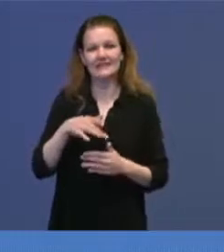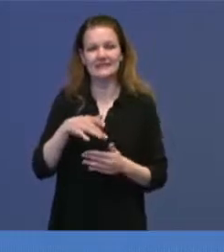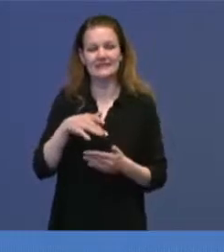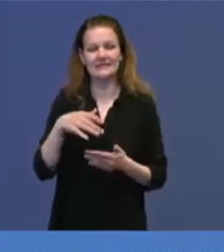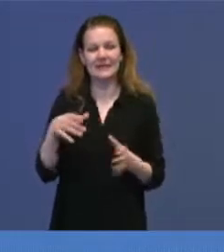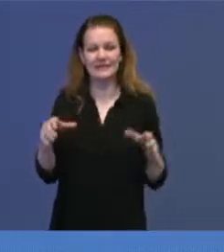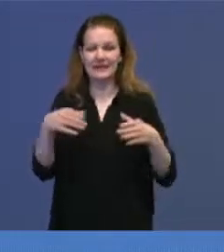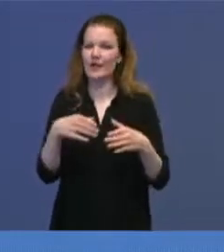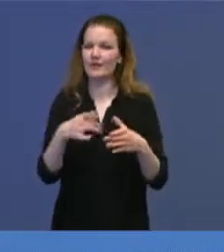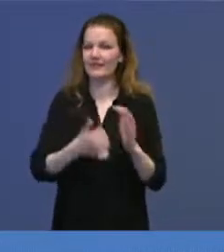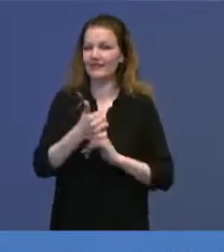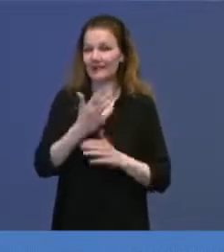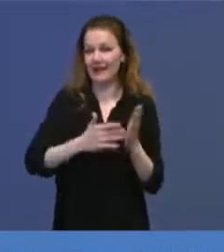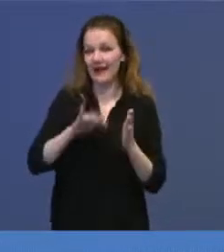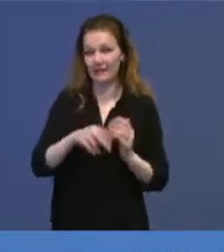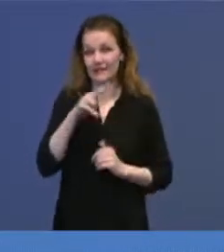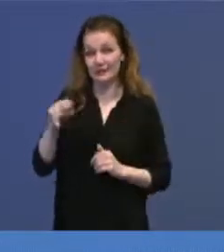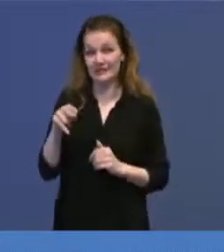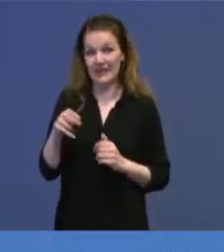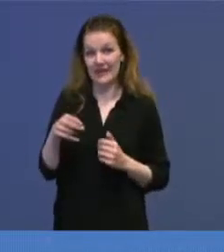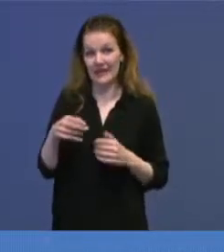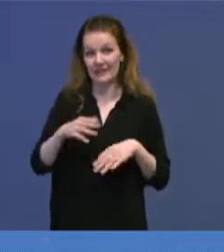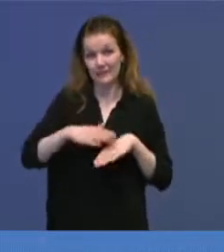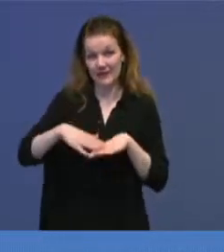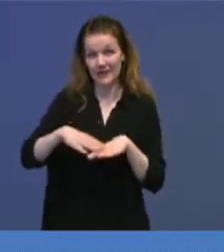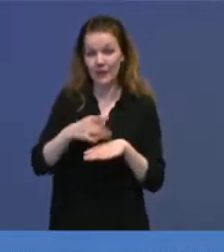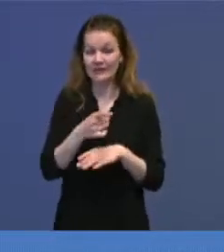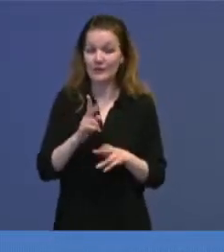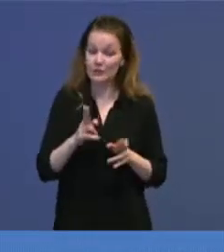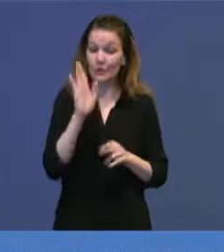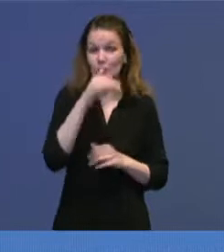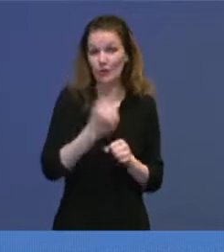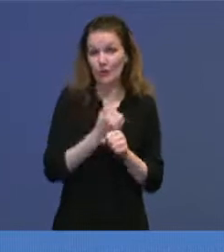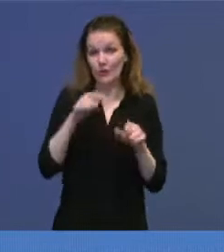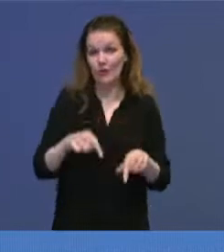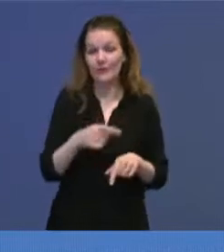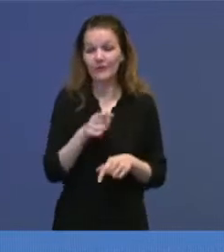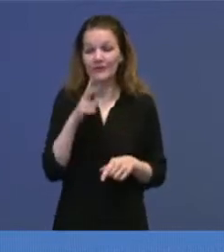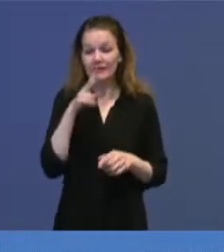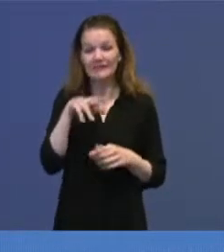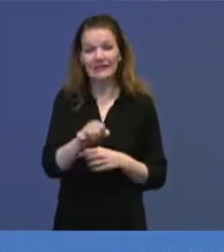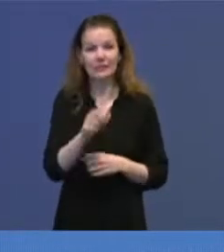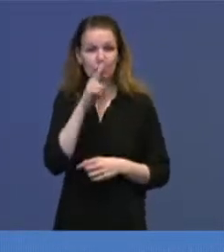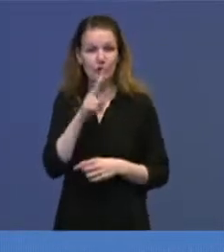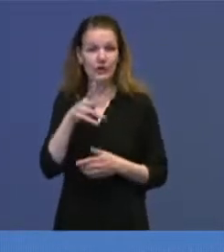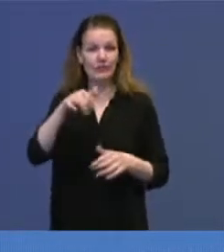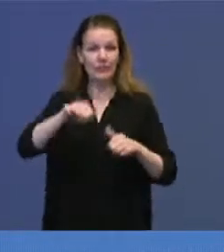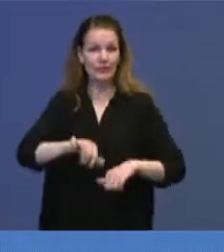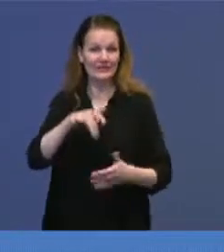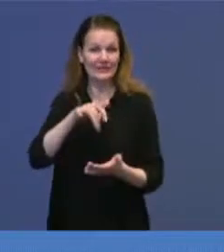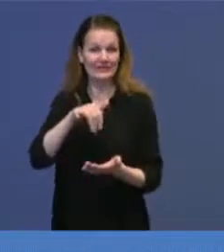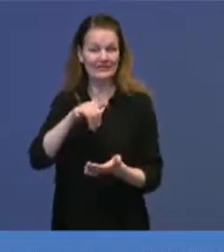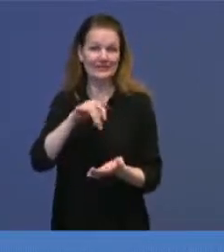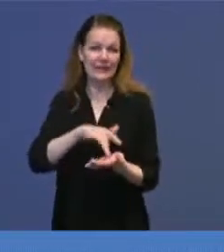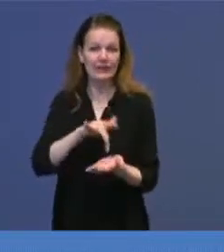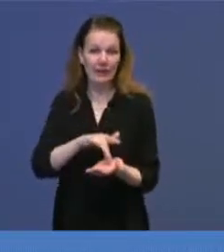De også ute og jobber nå. Når de får støtte til nye nødnettterminaler, så vil det være viktig for at de skal